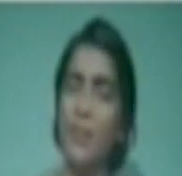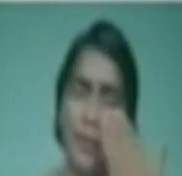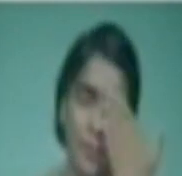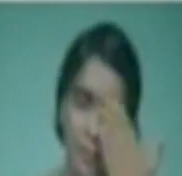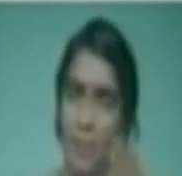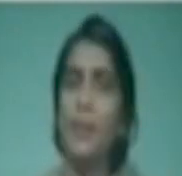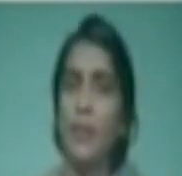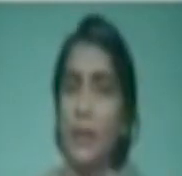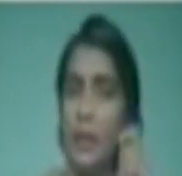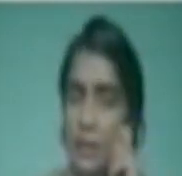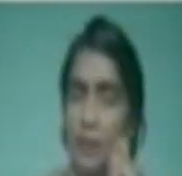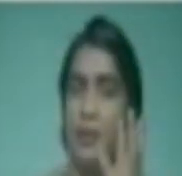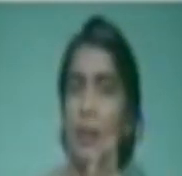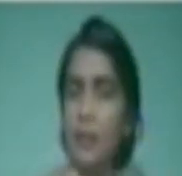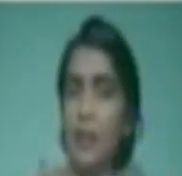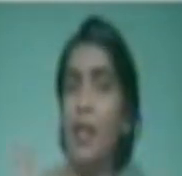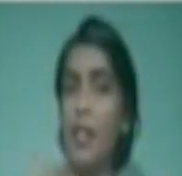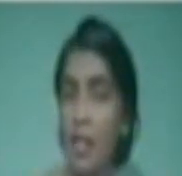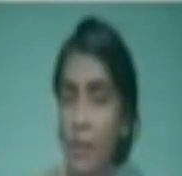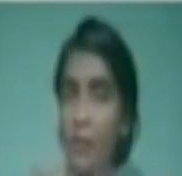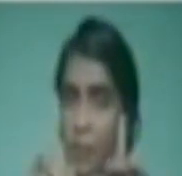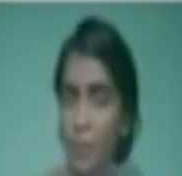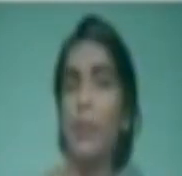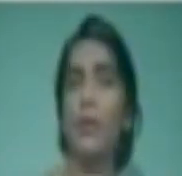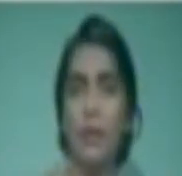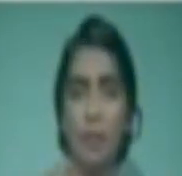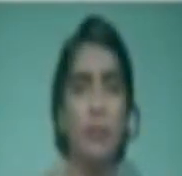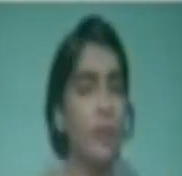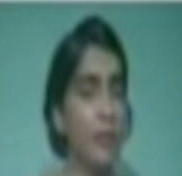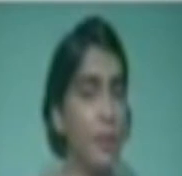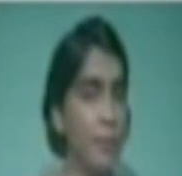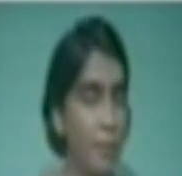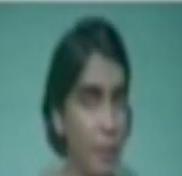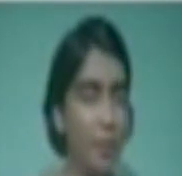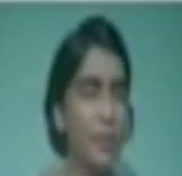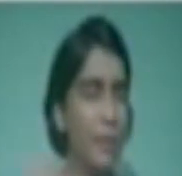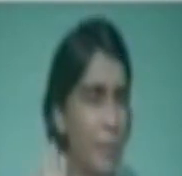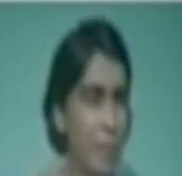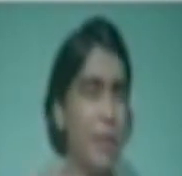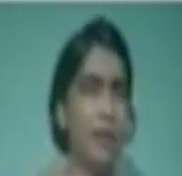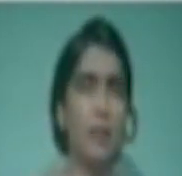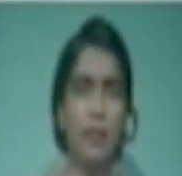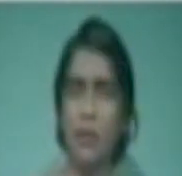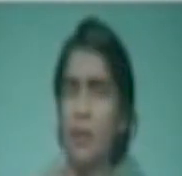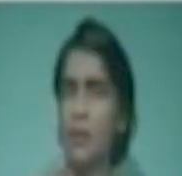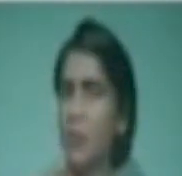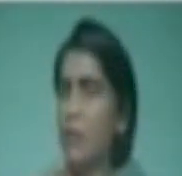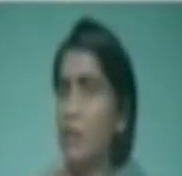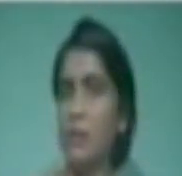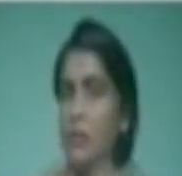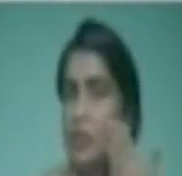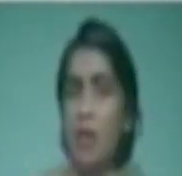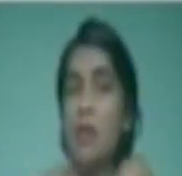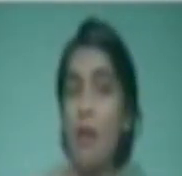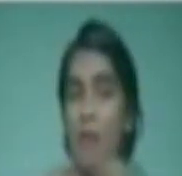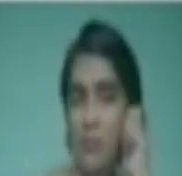කරලා ත්‍රස්තවාදයේ වැළැක්වීමේ පනත යටතේ මේ ක්‍රියාත්මක කරන හිංසනය ම්ලේච්ඡත්වය මම නම් හඳුන්වන්නේ